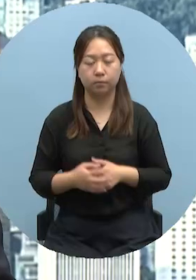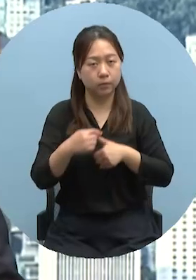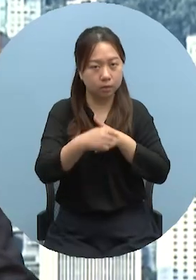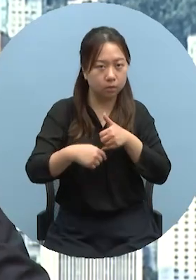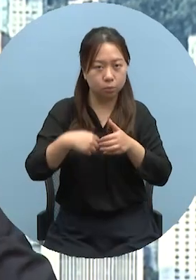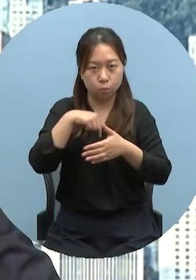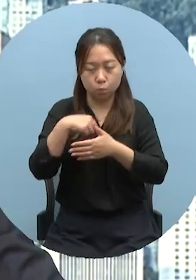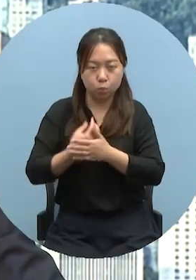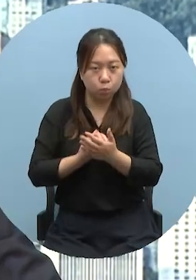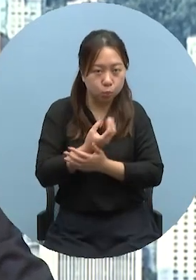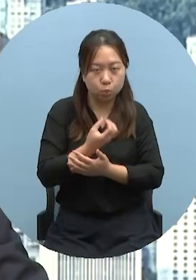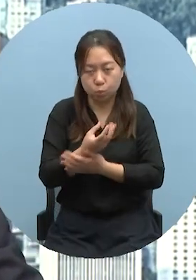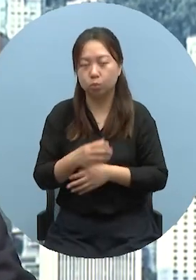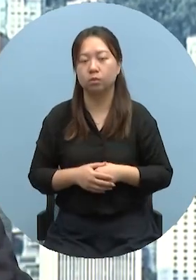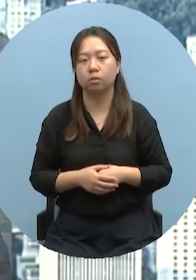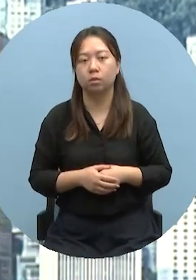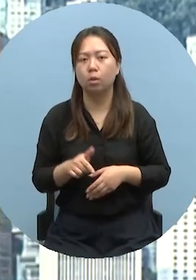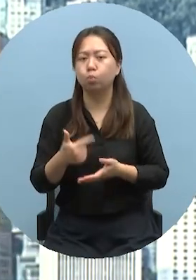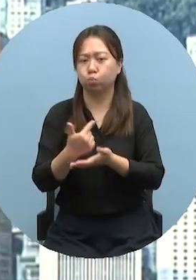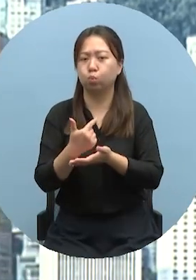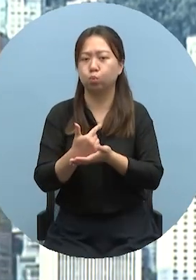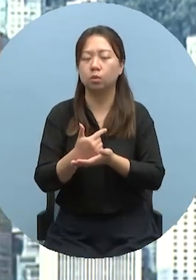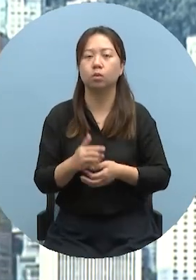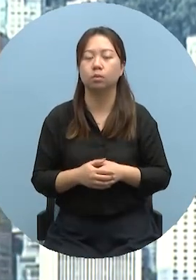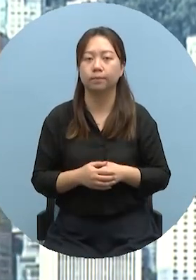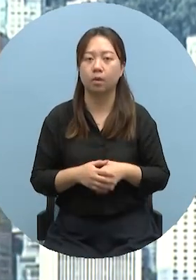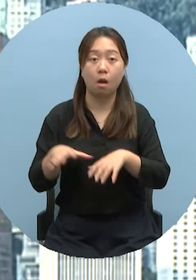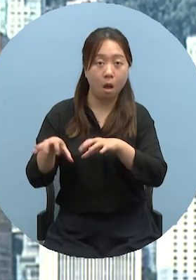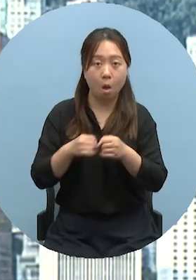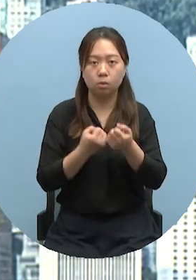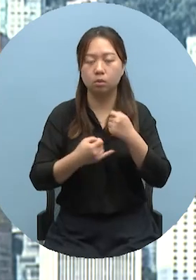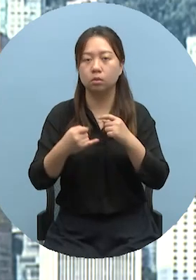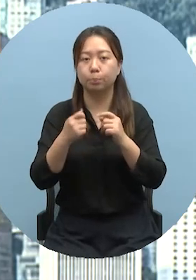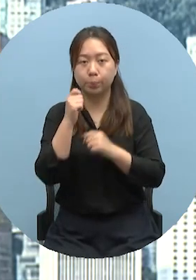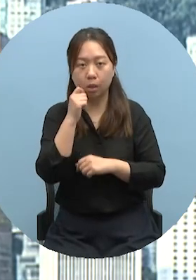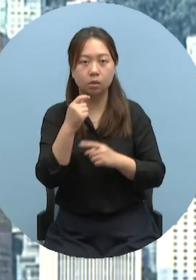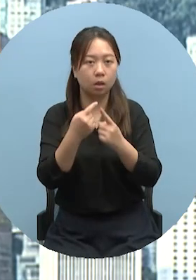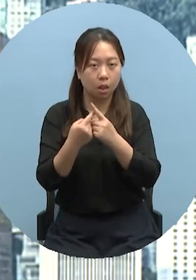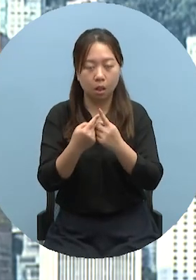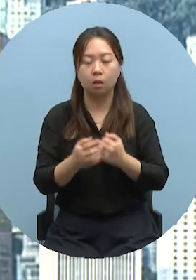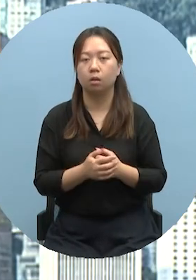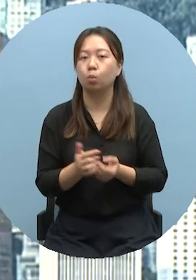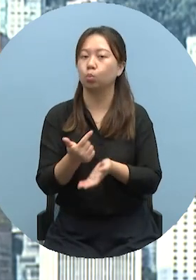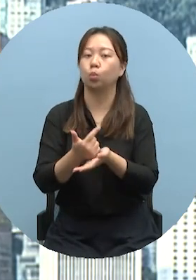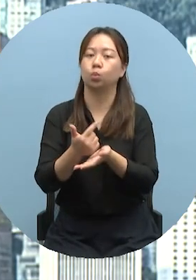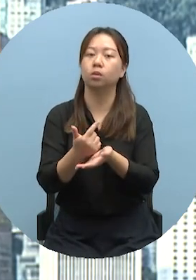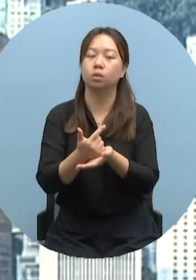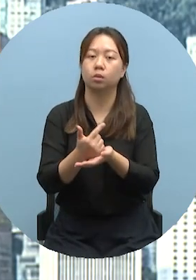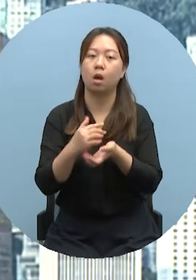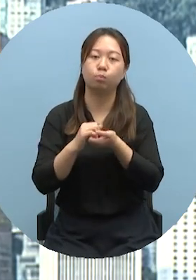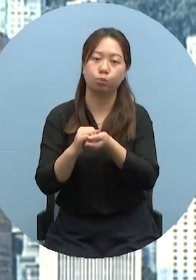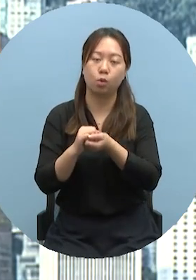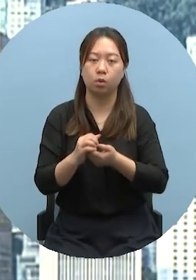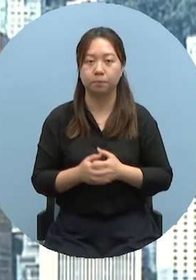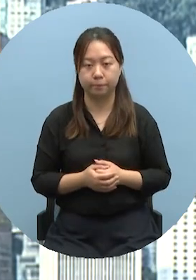器官捐贈咧係一個非常重要，係救人命嘅一個重要嘅一個合作機